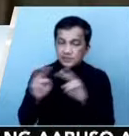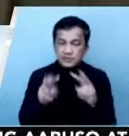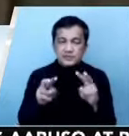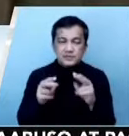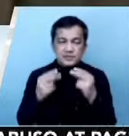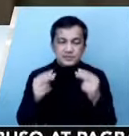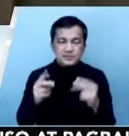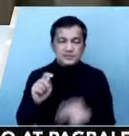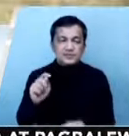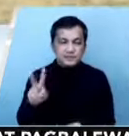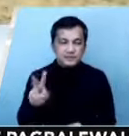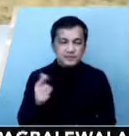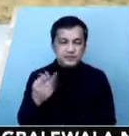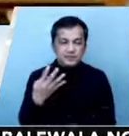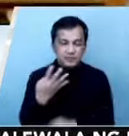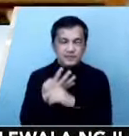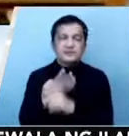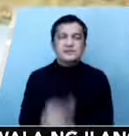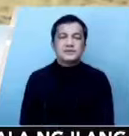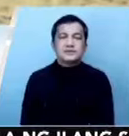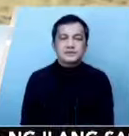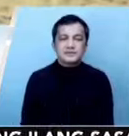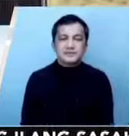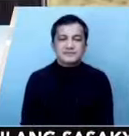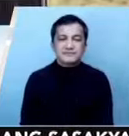sa 24 oras.